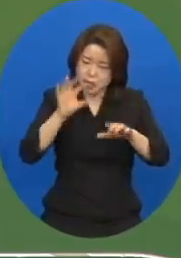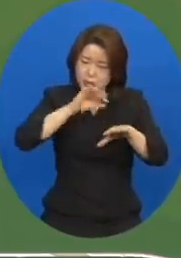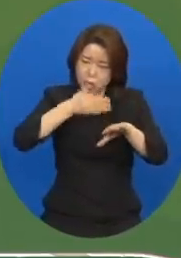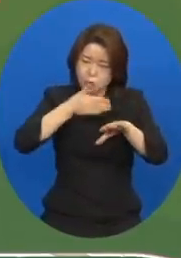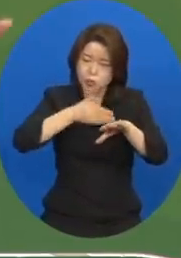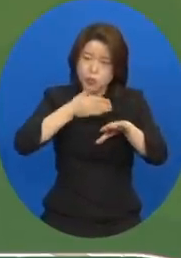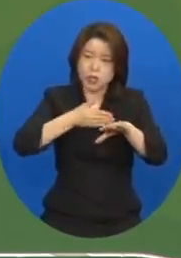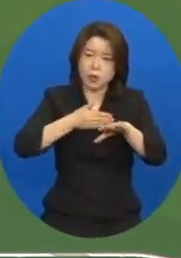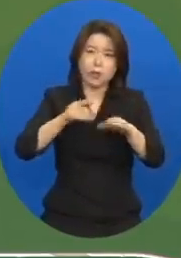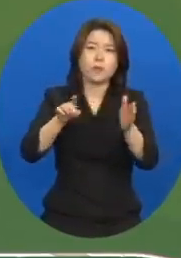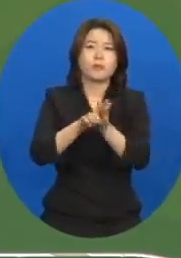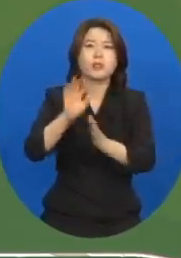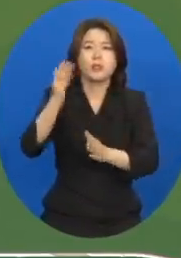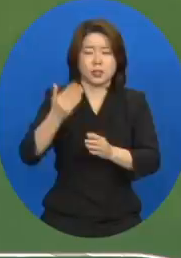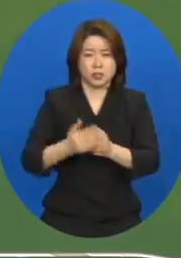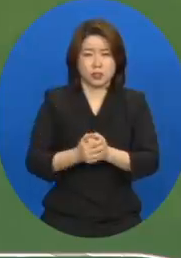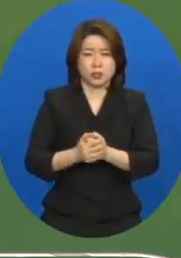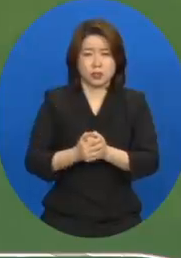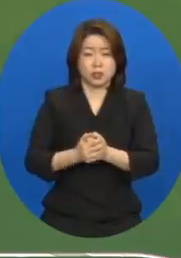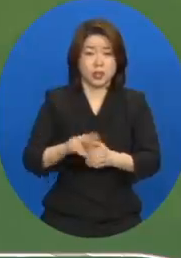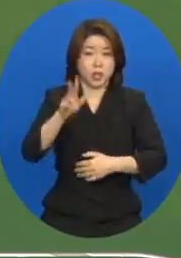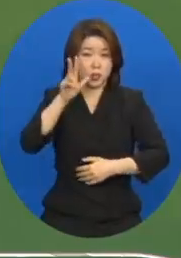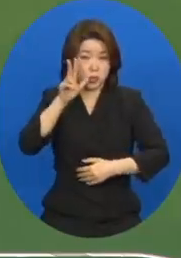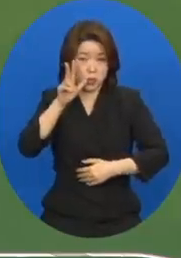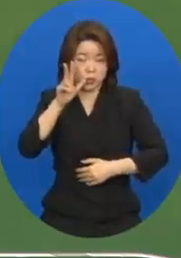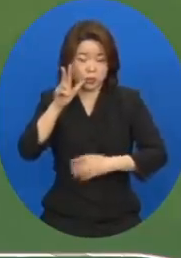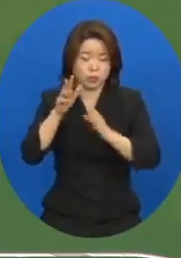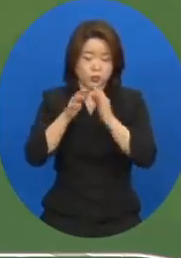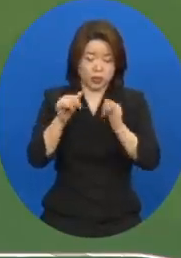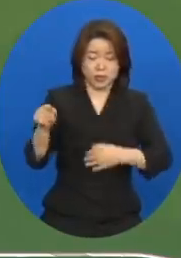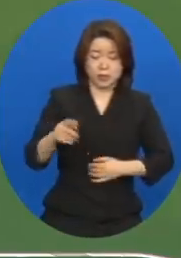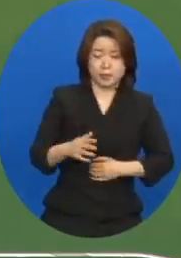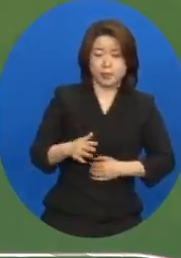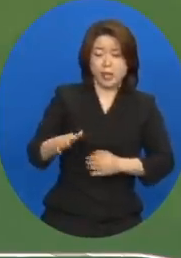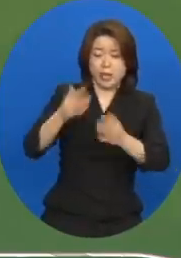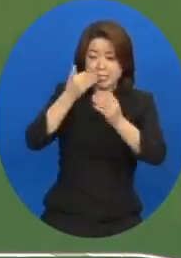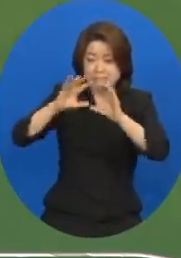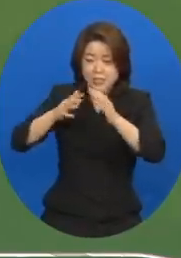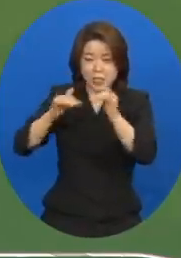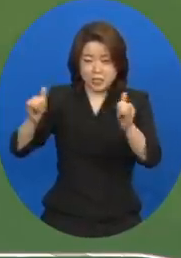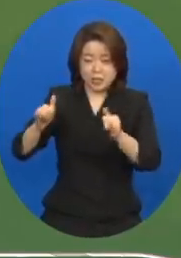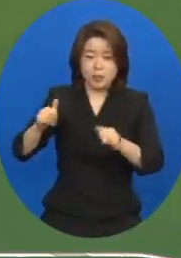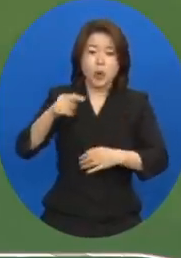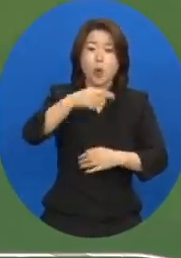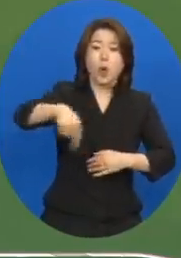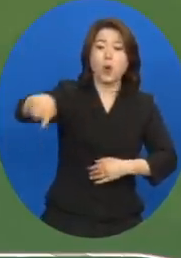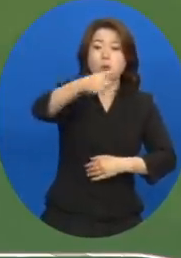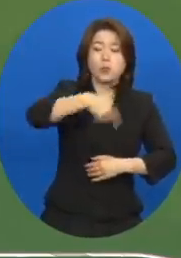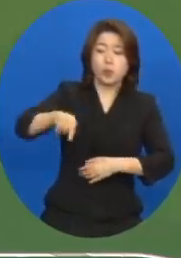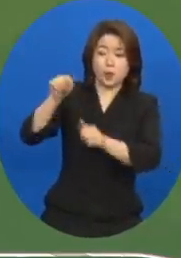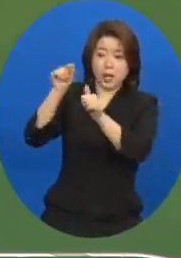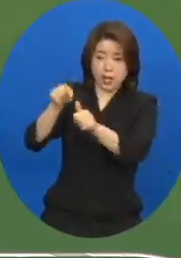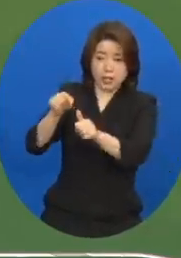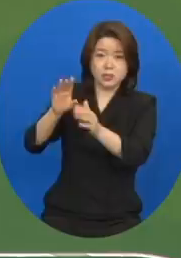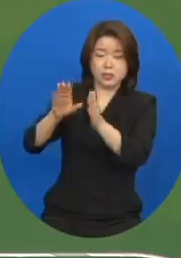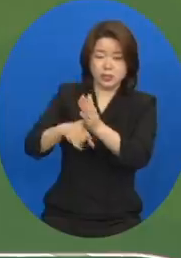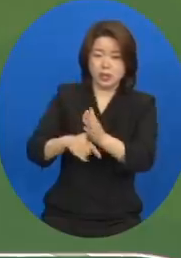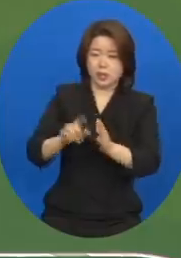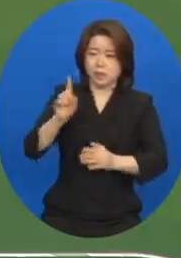여호수아가 이스라엘 백성들에게 이 여리고성을 돌라고 하면서 아무 말도 하지